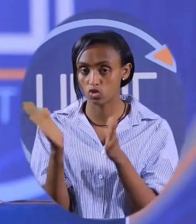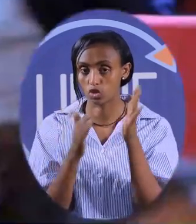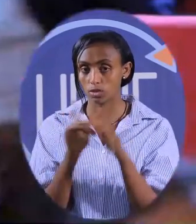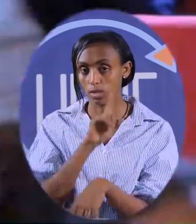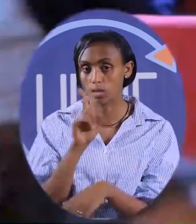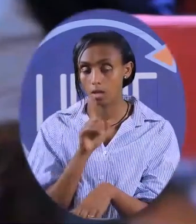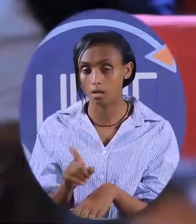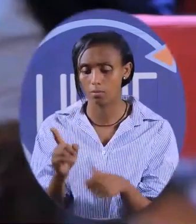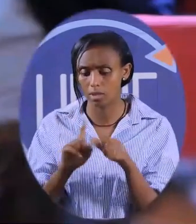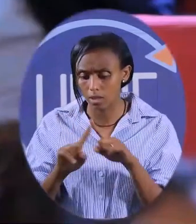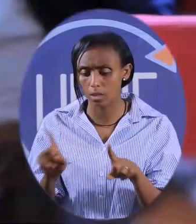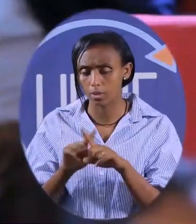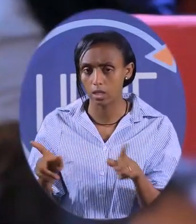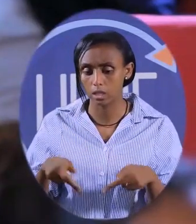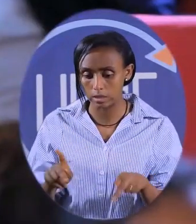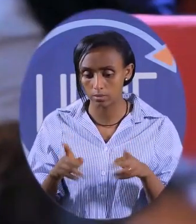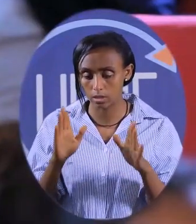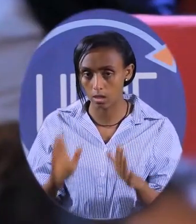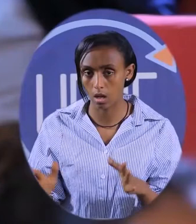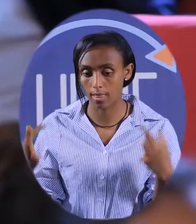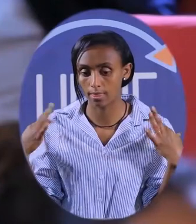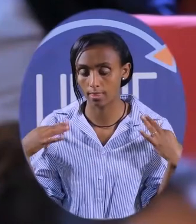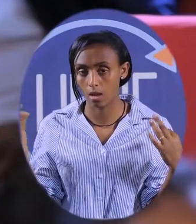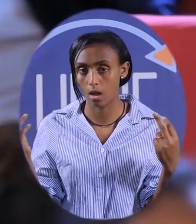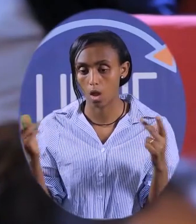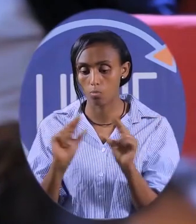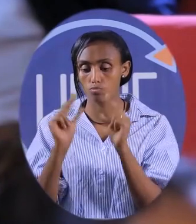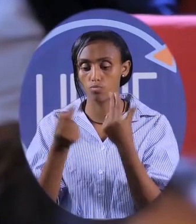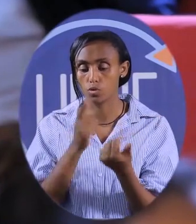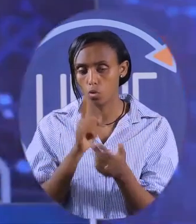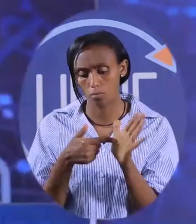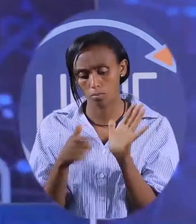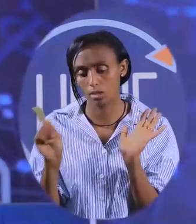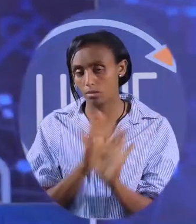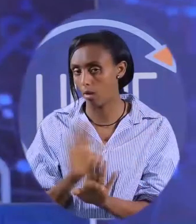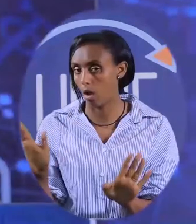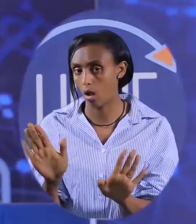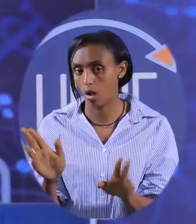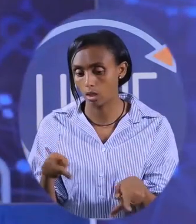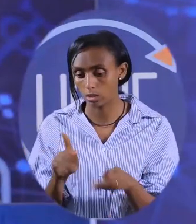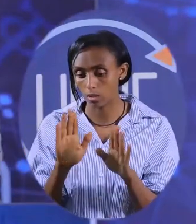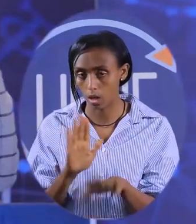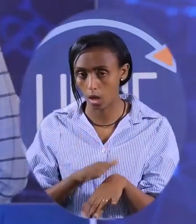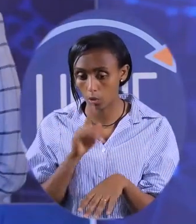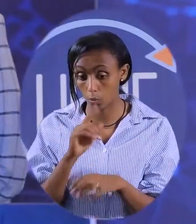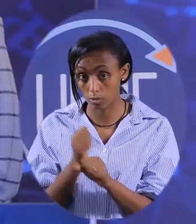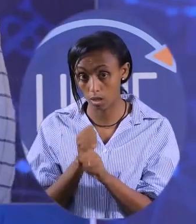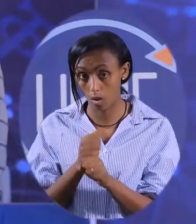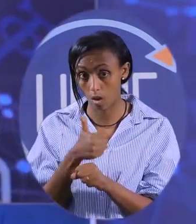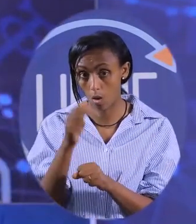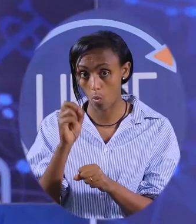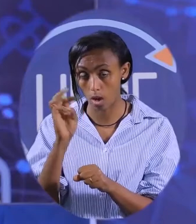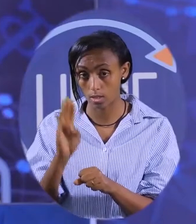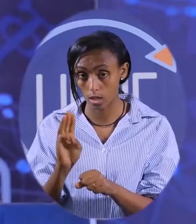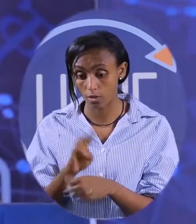ተጠያቂ በተለይ ግብርናና ጤና ቢሮ በግልጽ ማለት ነው። በቃ እኔ ግብርና ኮሌጅ ነው መሰራ ሐዋሳ ዩኒቨርሲቲ